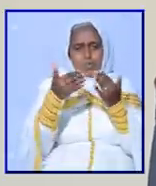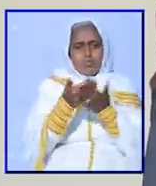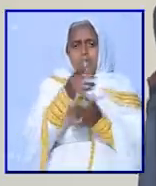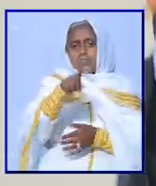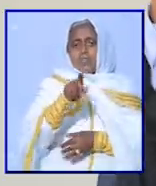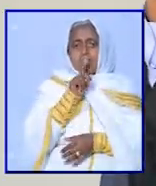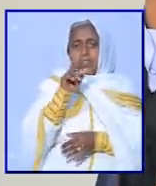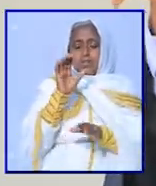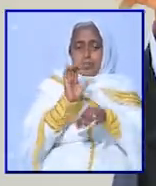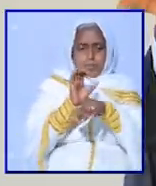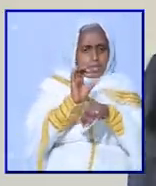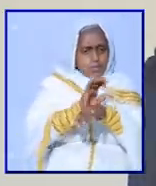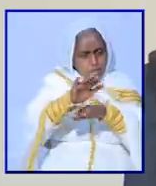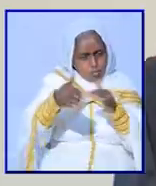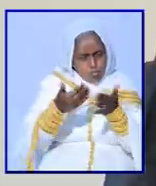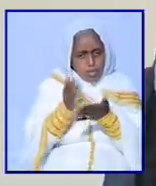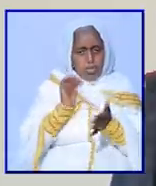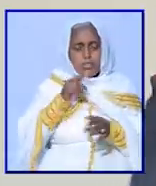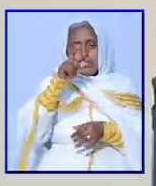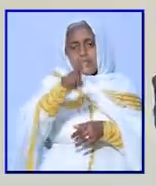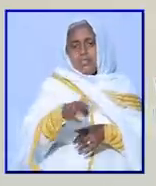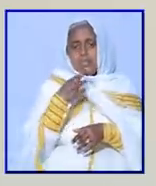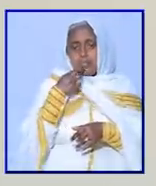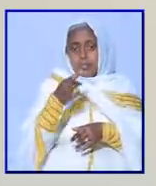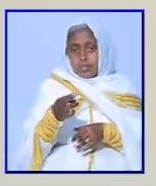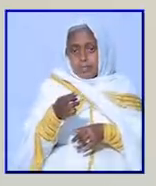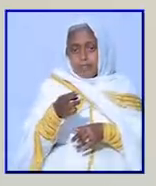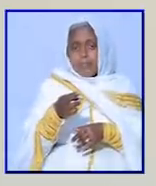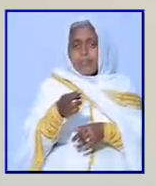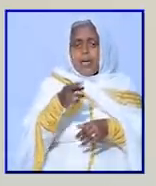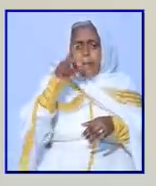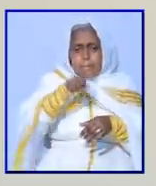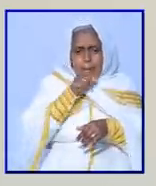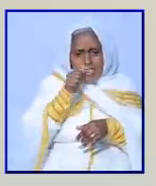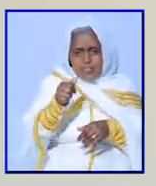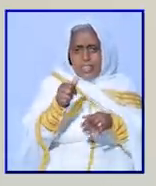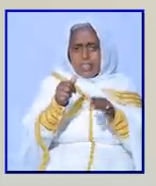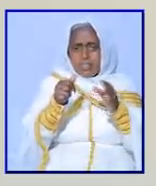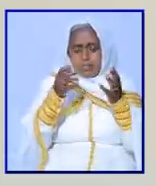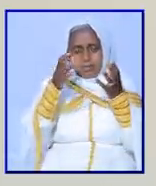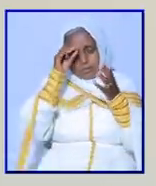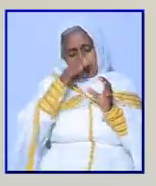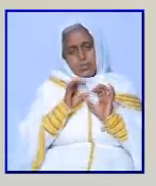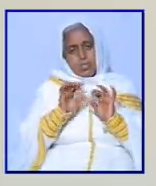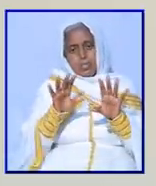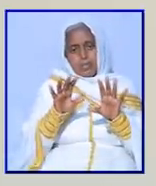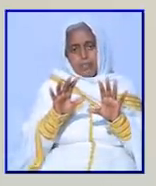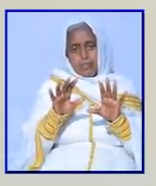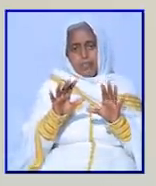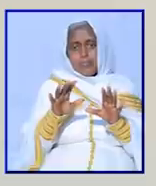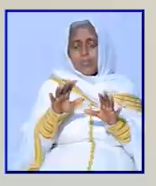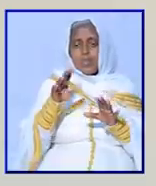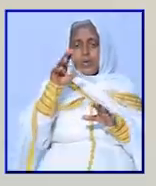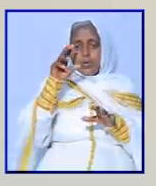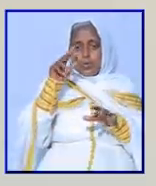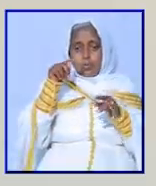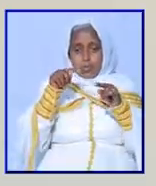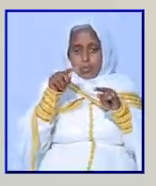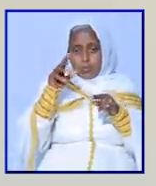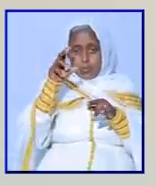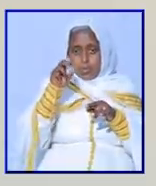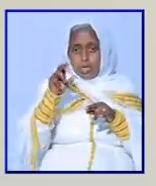አስፈላጊዎች ናችሁ። በቤተ ክርስቲያንም ሁላችንም አስፈላጊዎች ነን። የማያስፈልግ ሰው የለም። ወይ